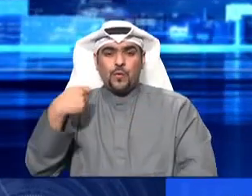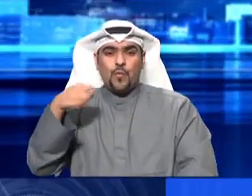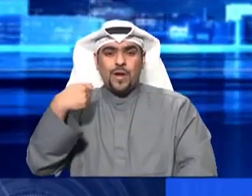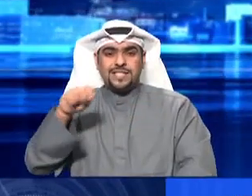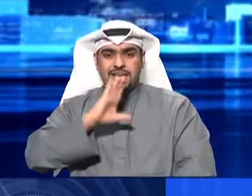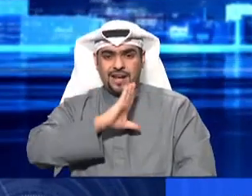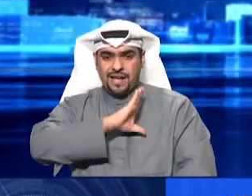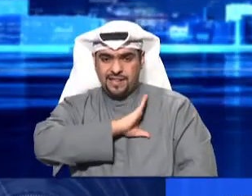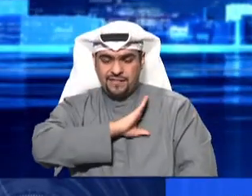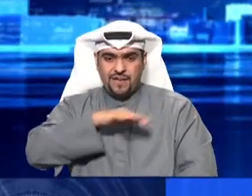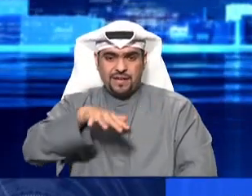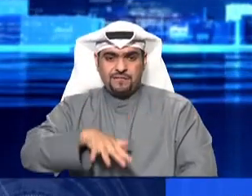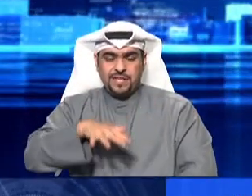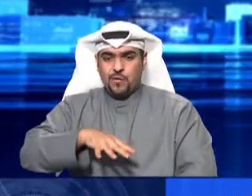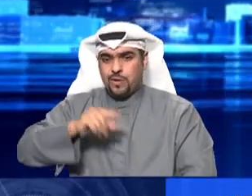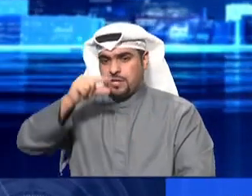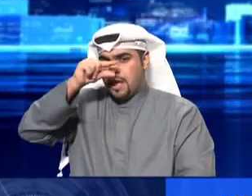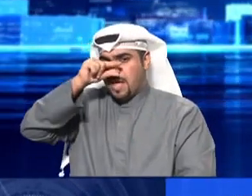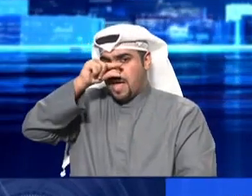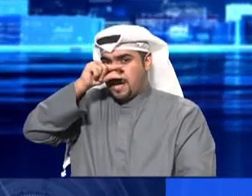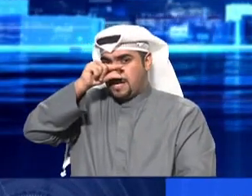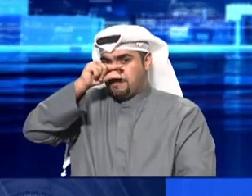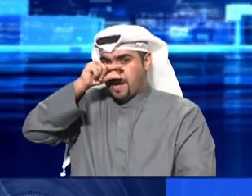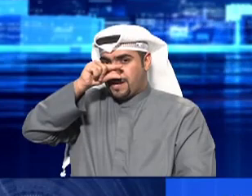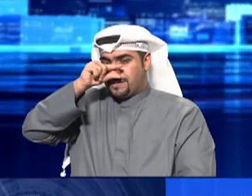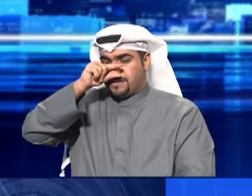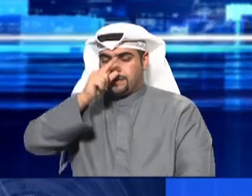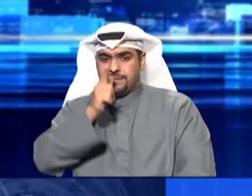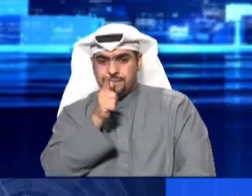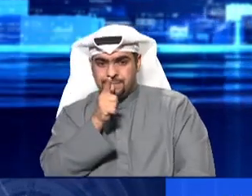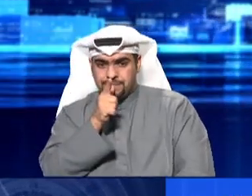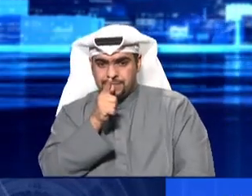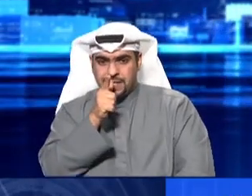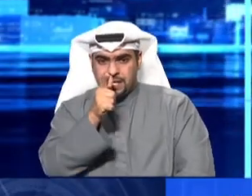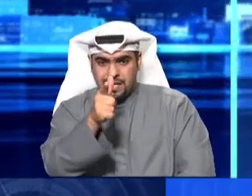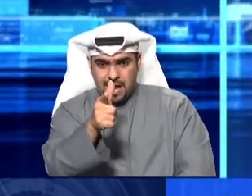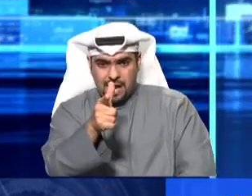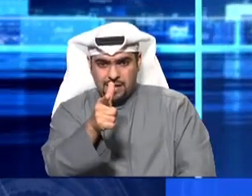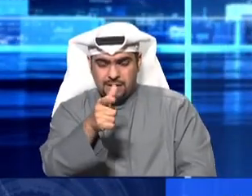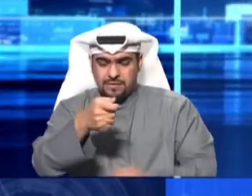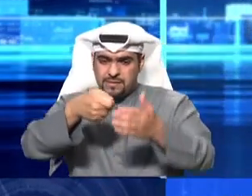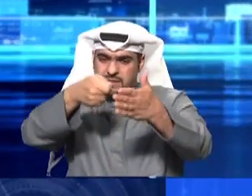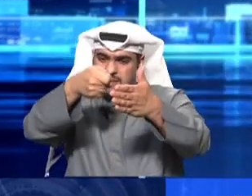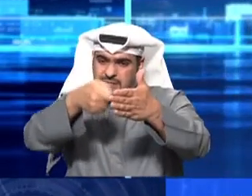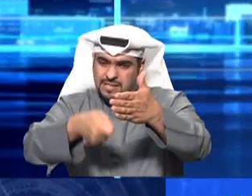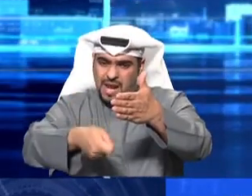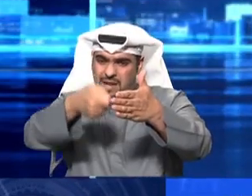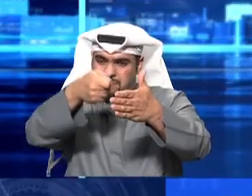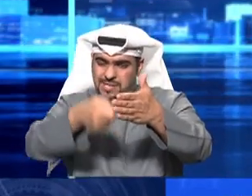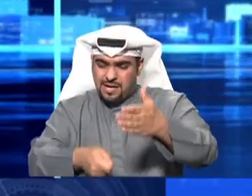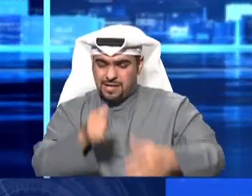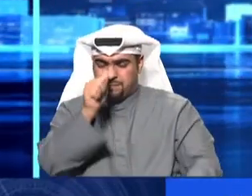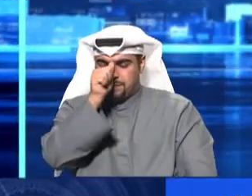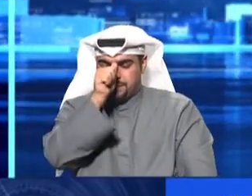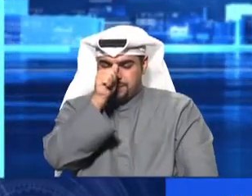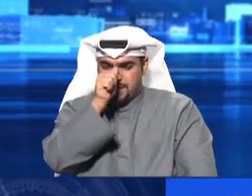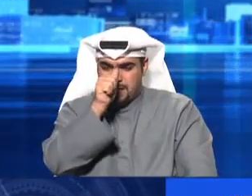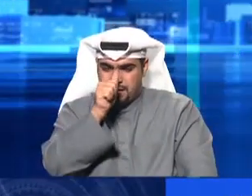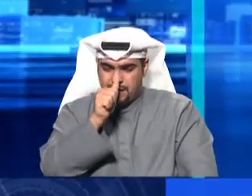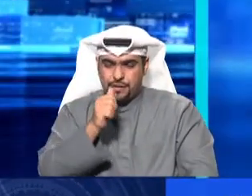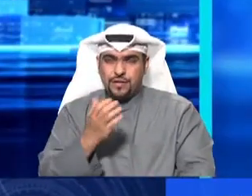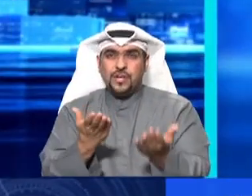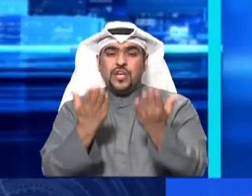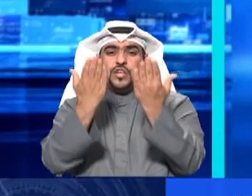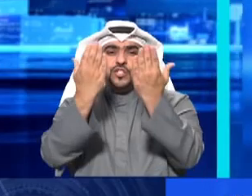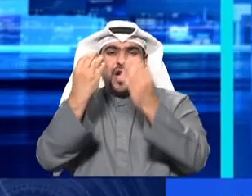دولة الإمارات العربية المتحدة الشقيقة، أعرب فيها عن خالص تعازيه لسموه بوفاة المغفور له بإذن الله